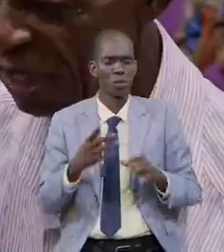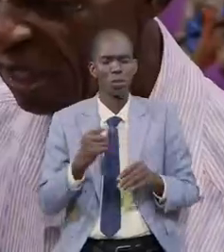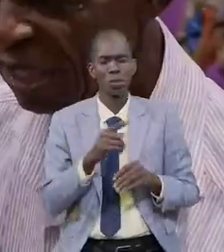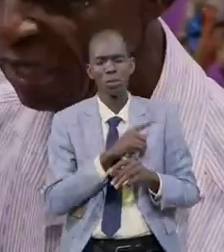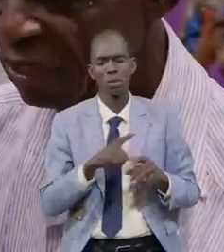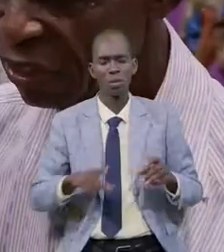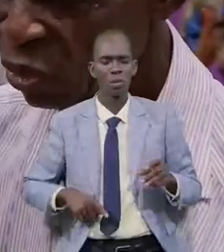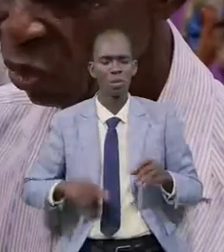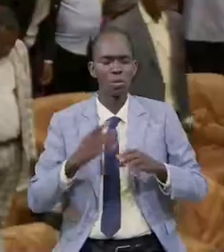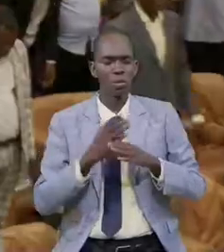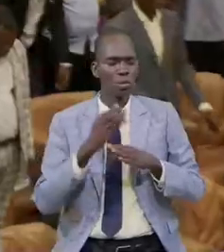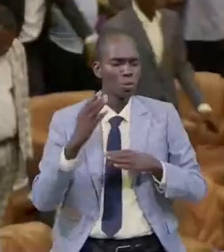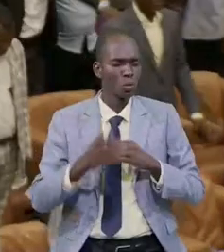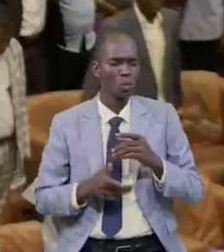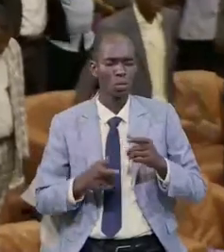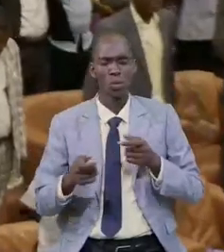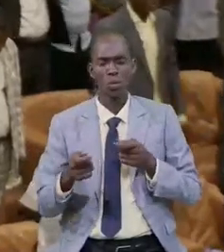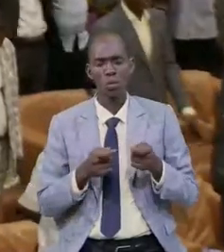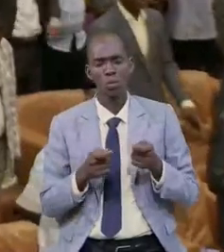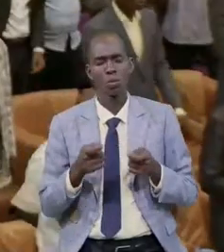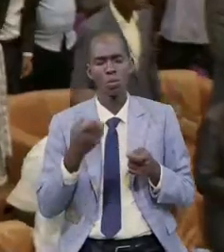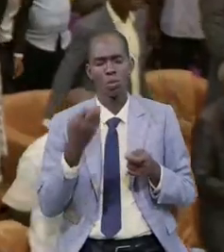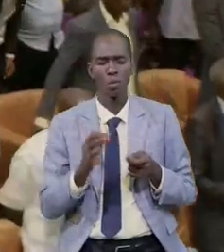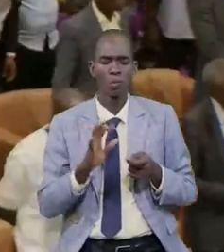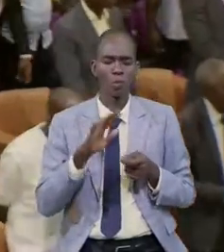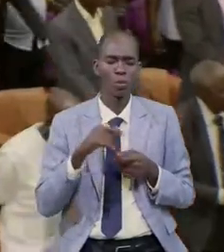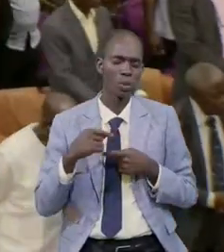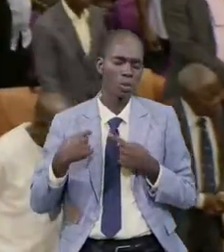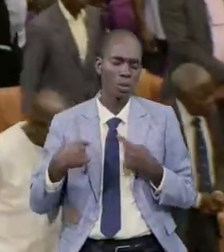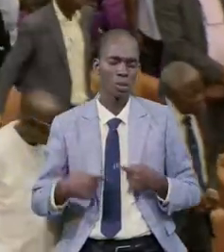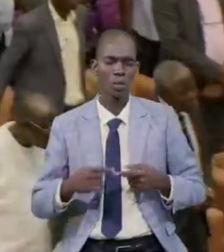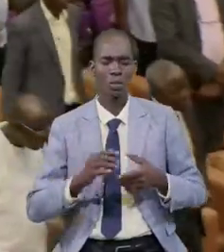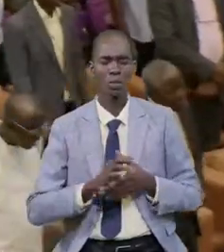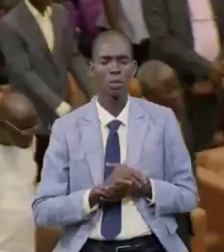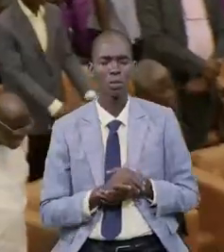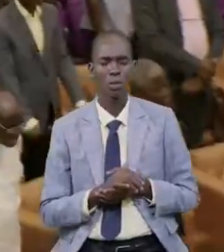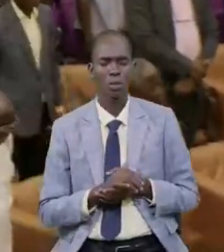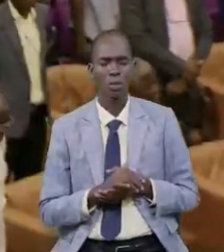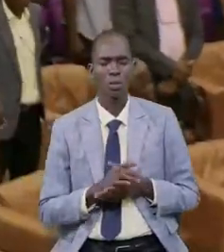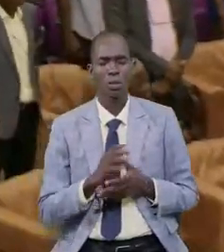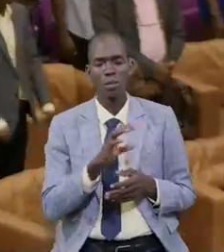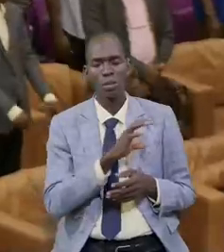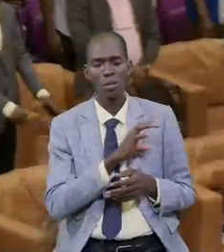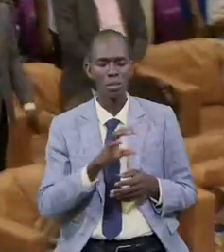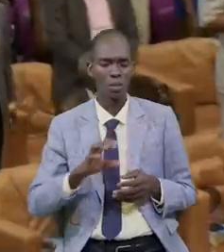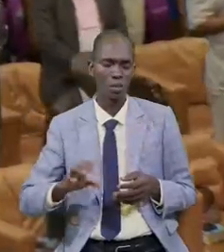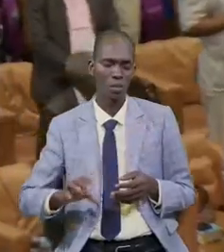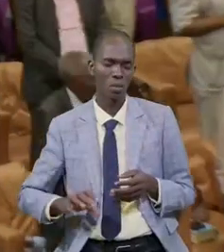Un contrôle total de votre cœur. Christ,